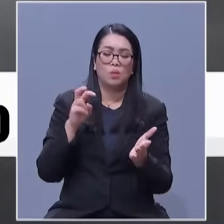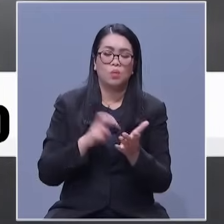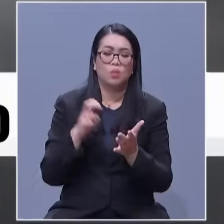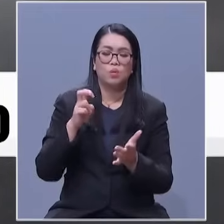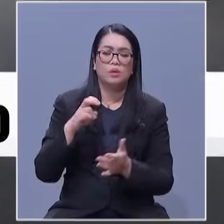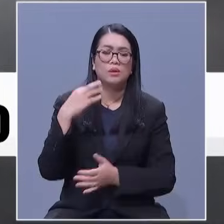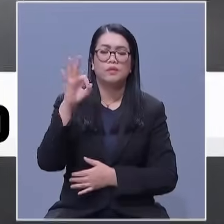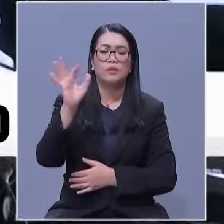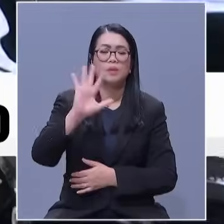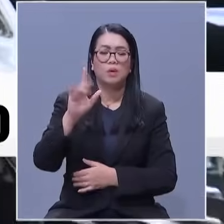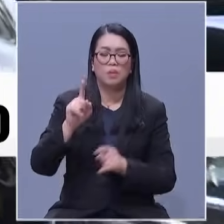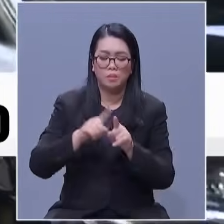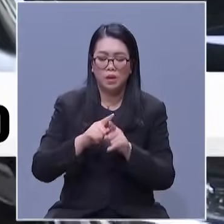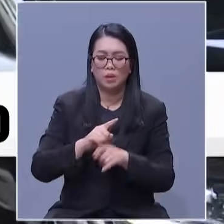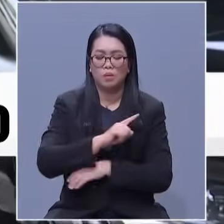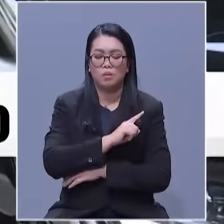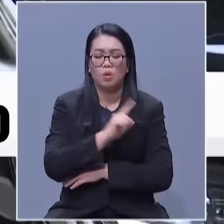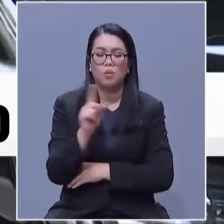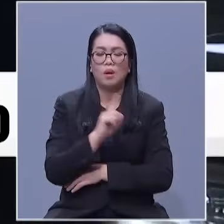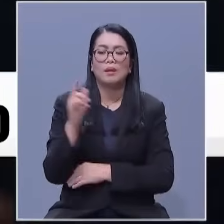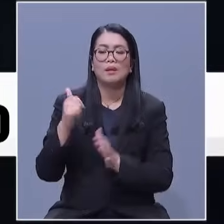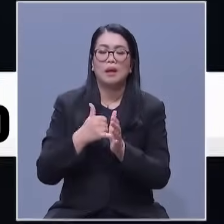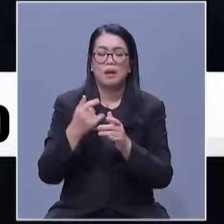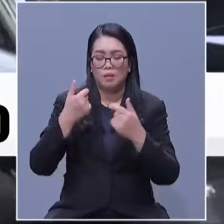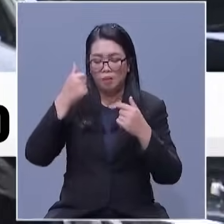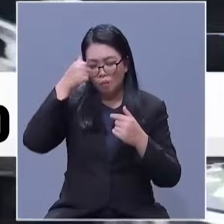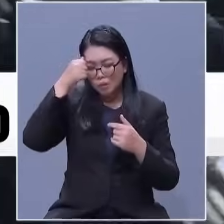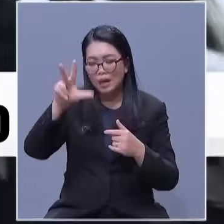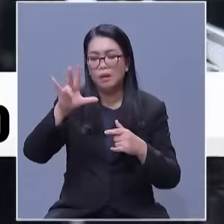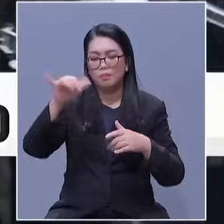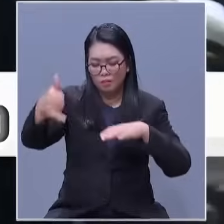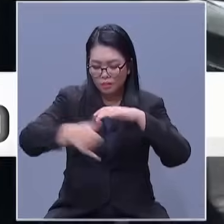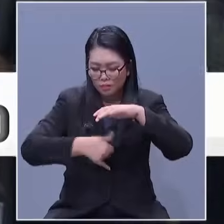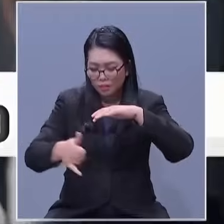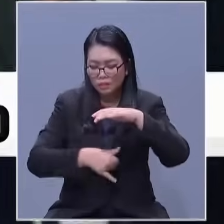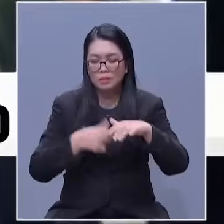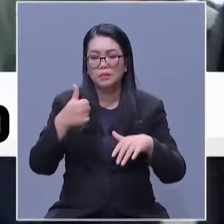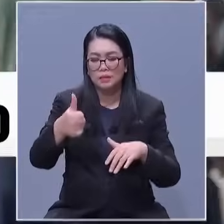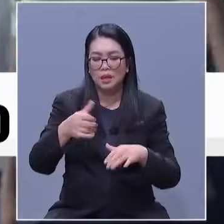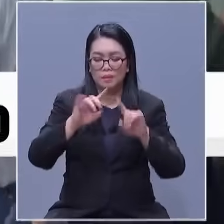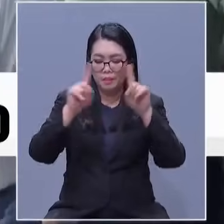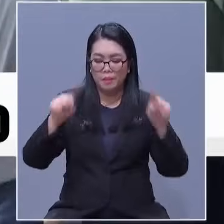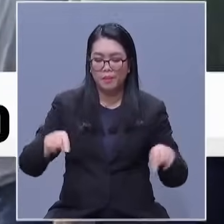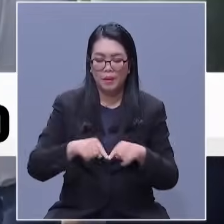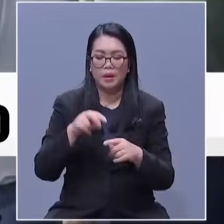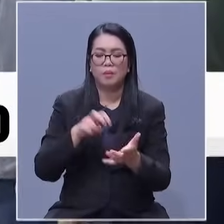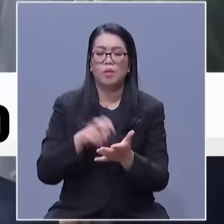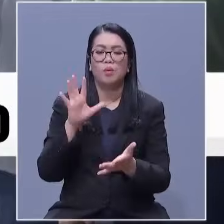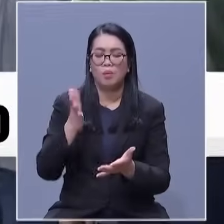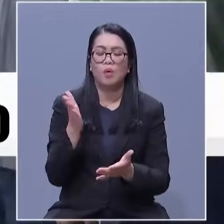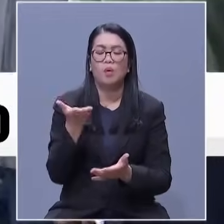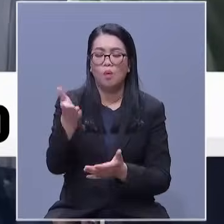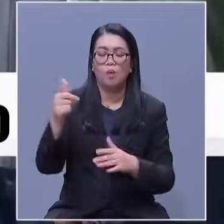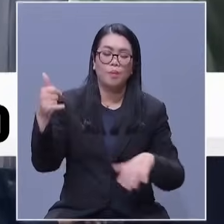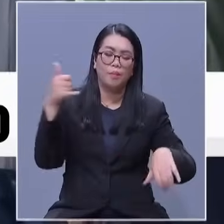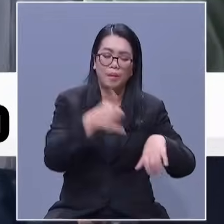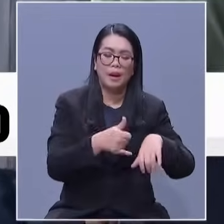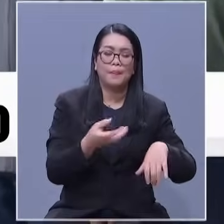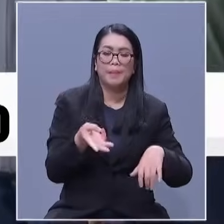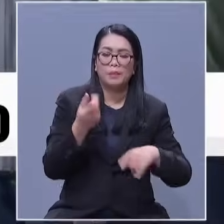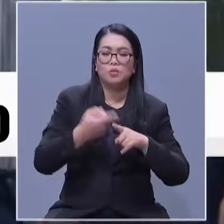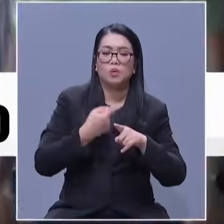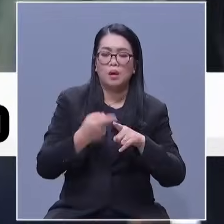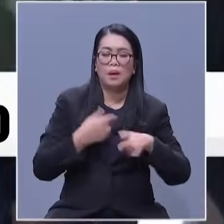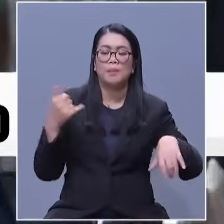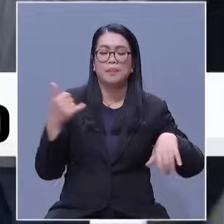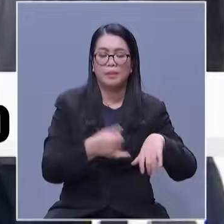วอลก็ได้นะครับเพื่ออำนวยความสะดวกเนี่ยนะครับสำหรับกำหนดการของท่านนายกนะครับในการเดินทางไปตรวจราชการที่จังหวัดเชียงรายและจังหวัดเชียง